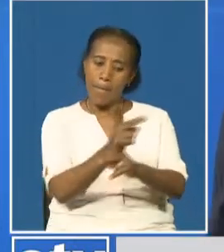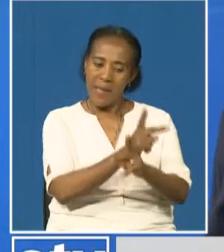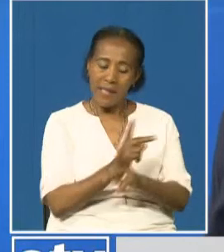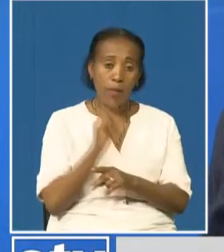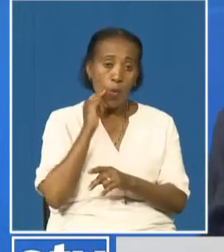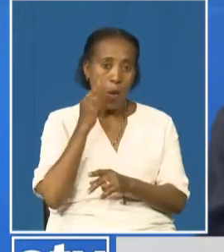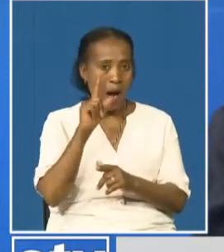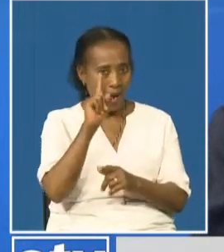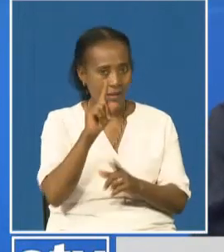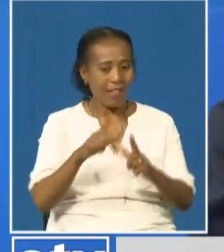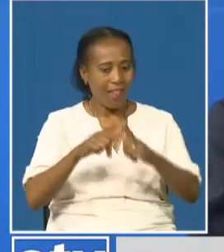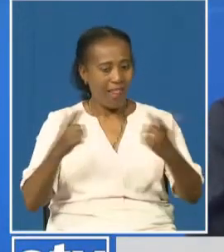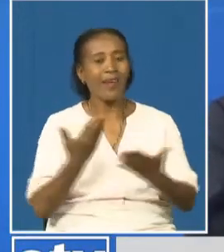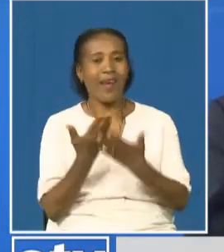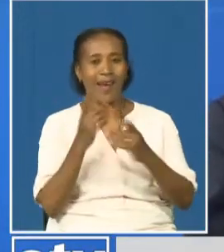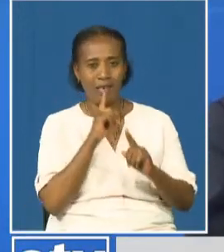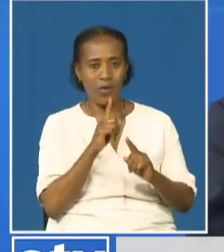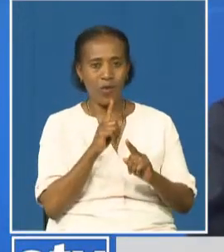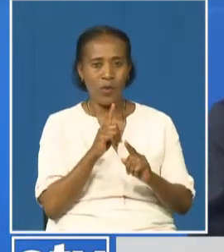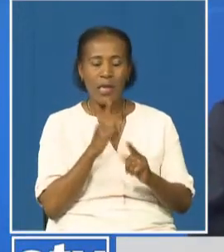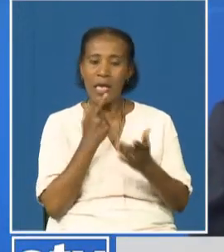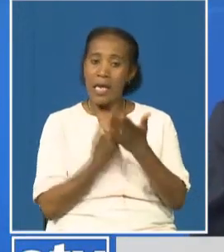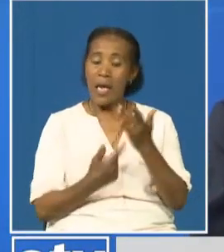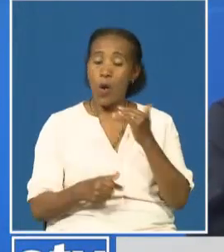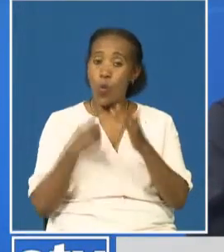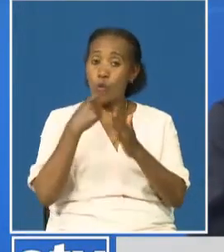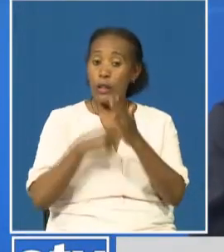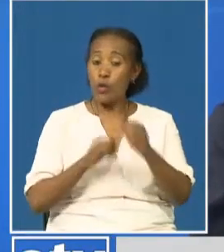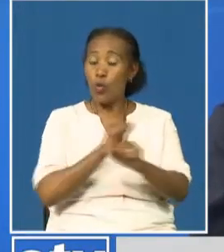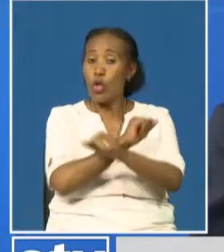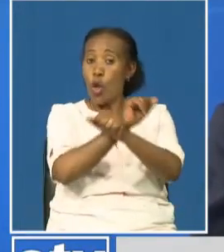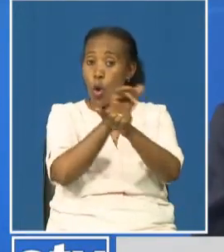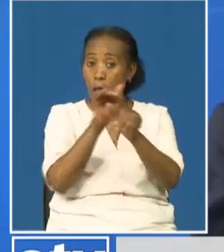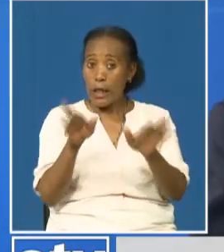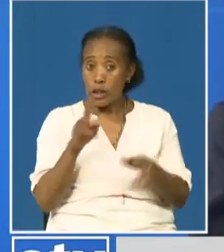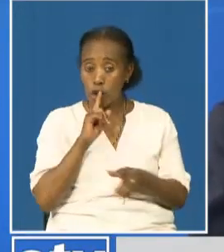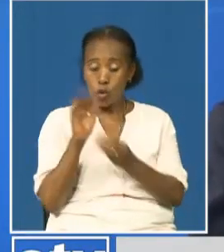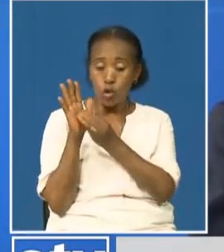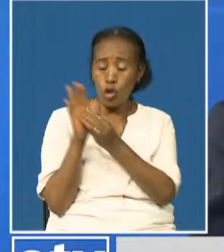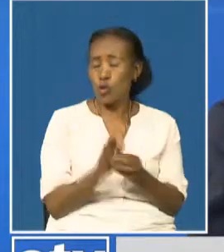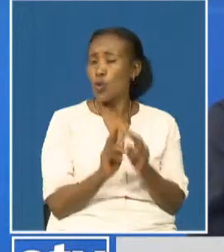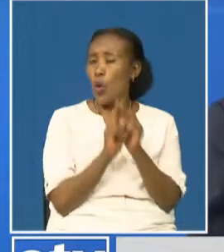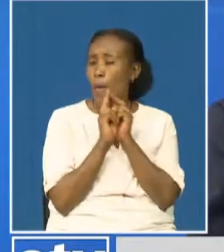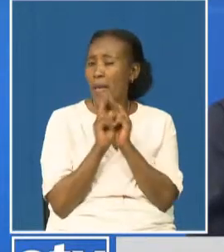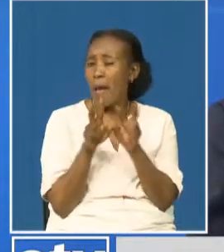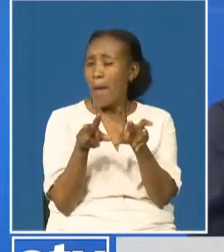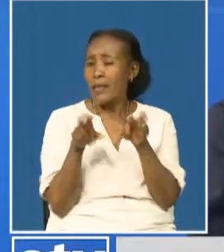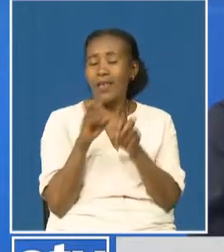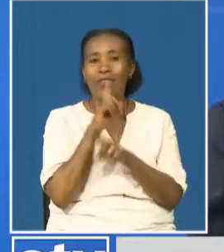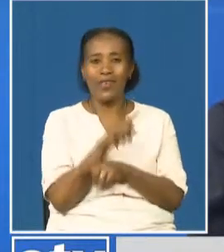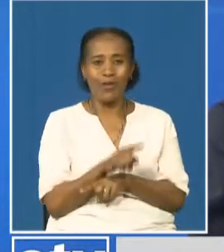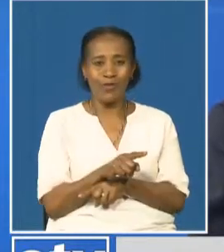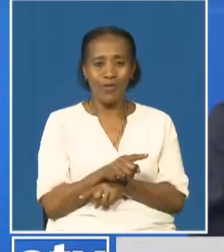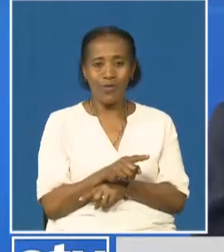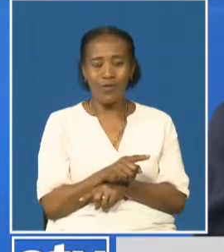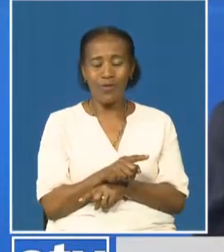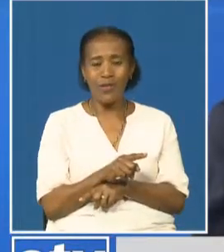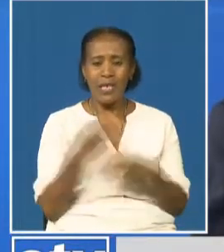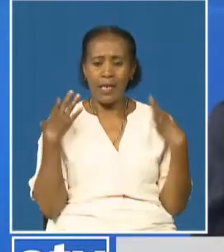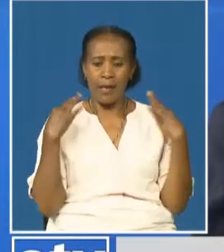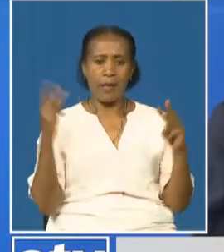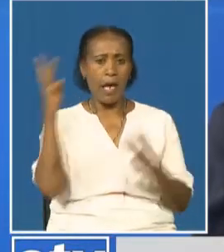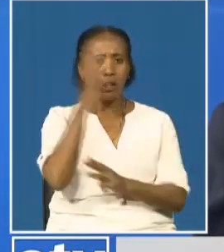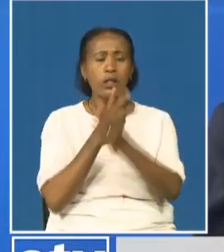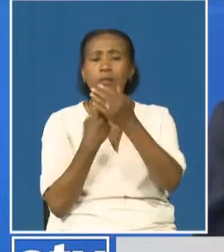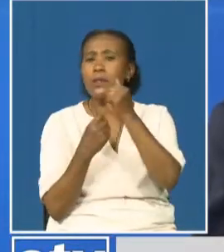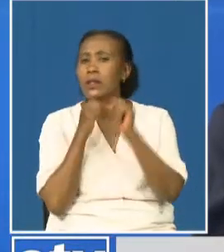መጠንቀቅ እንኳን አንድ ትልቅ ነገር ነው እና ኢፌክቱ የወረርሽኙ ተጽዕኖ በጣም አስከፊ የጤና ችግር